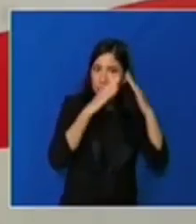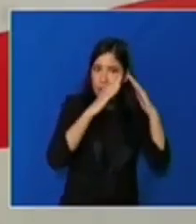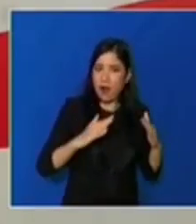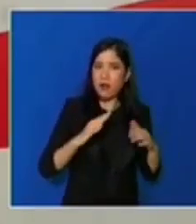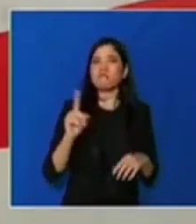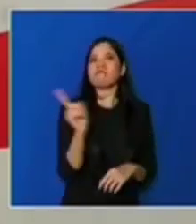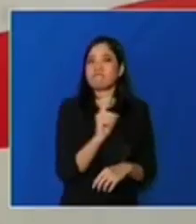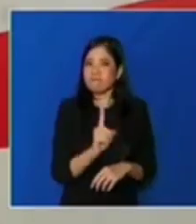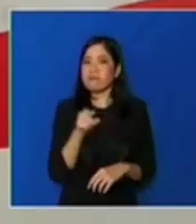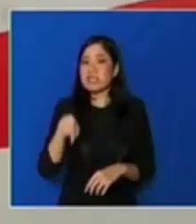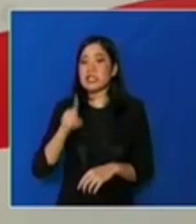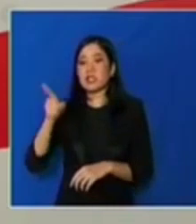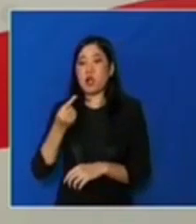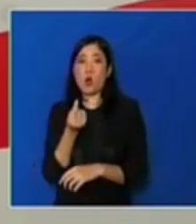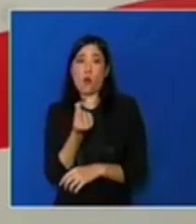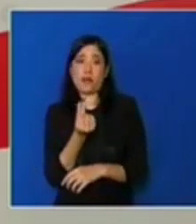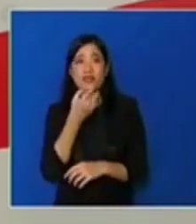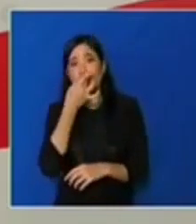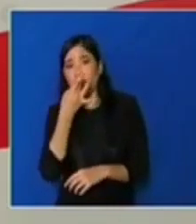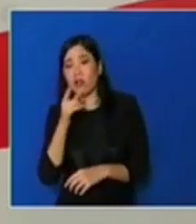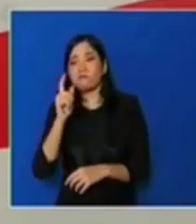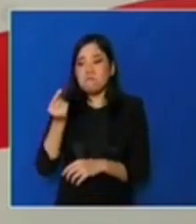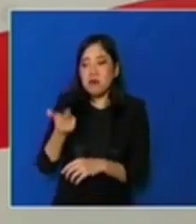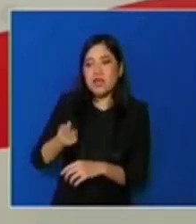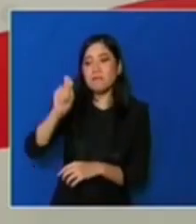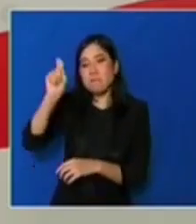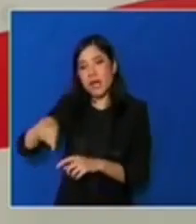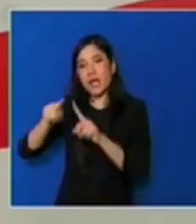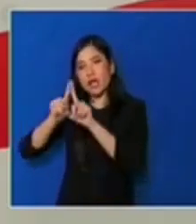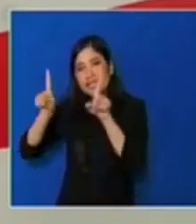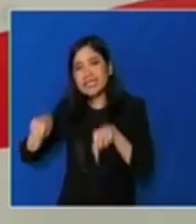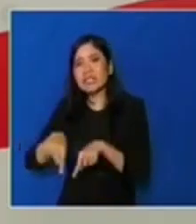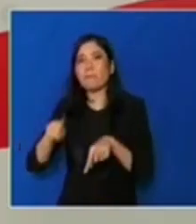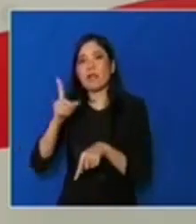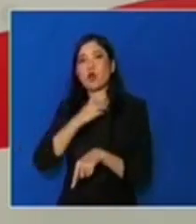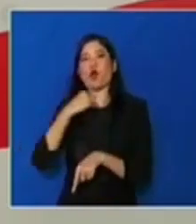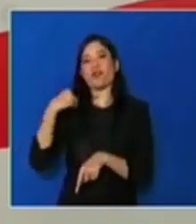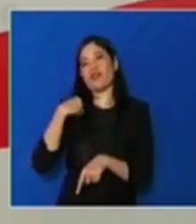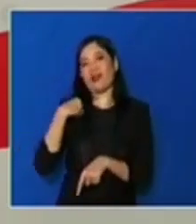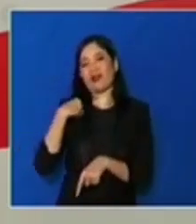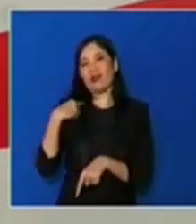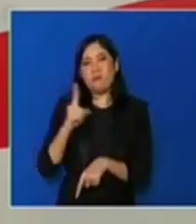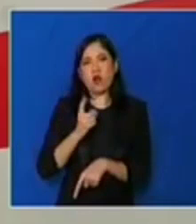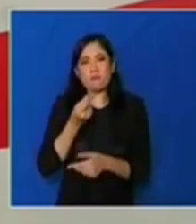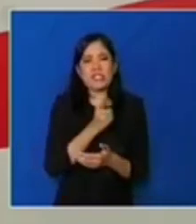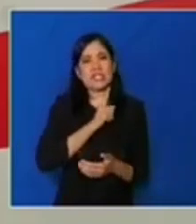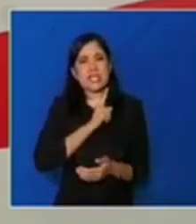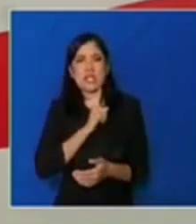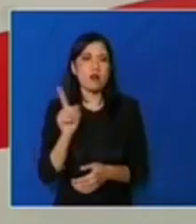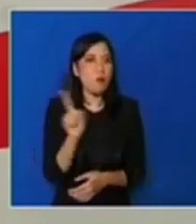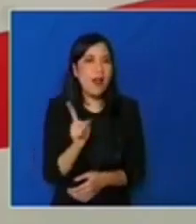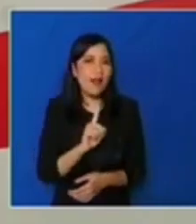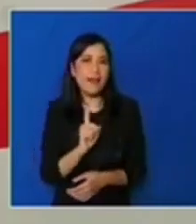obat yang harus diberikan melalui resep dokter dan tentunya dengan pengawasan tenaga kesehatan ini yang menjadi penting untuk